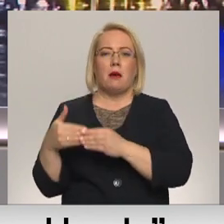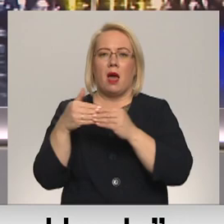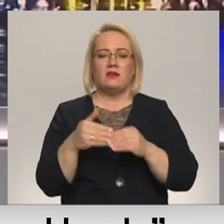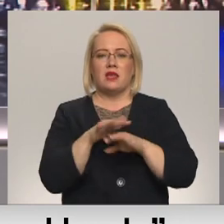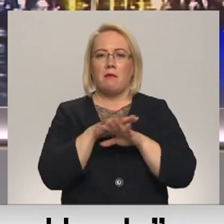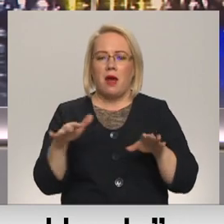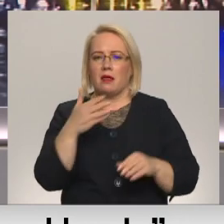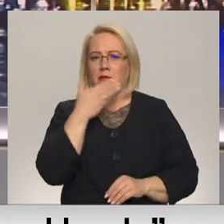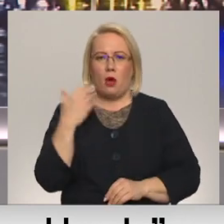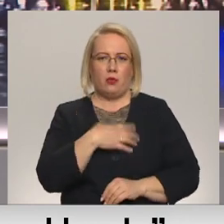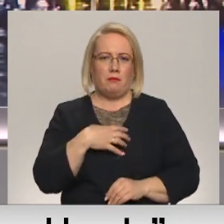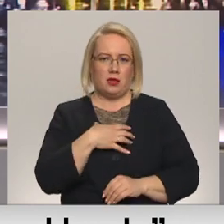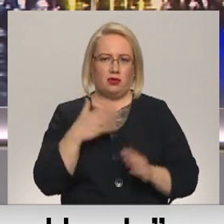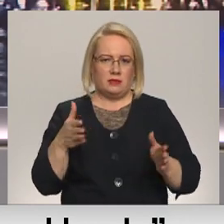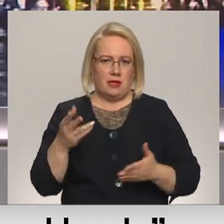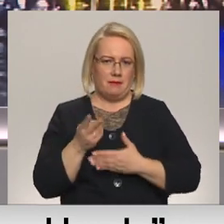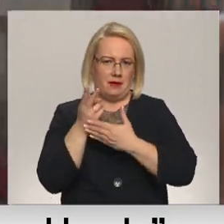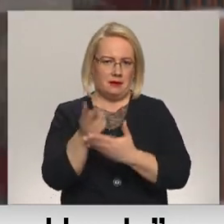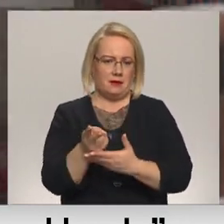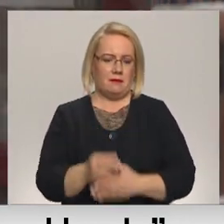nepieciešama stacionēšana. Turpināja Kīnce.